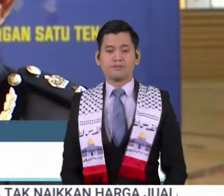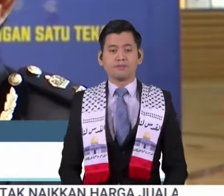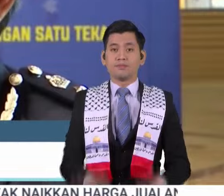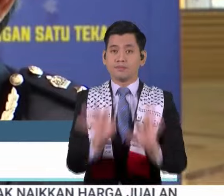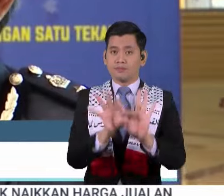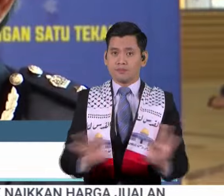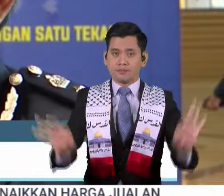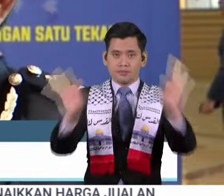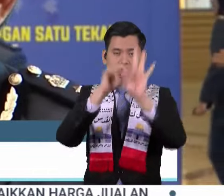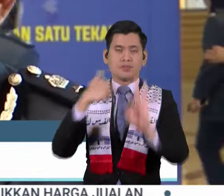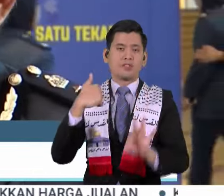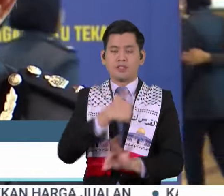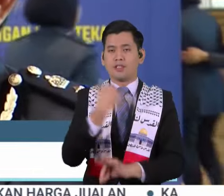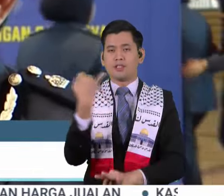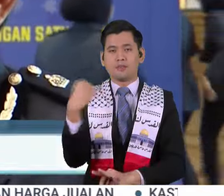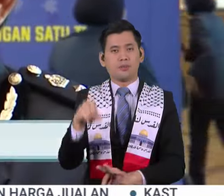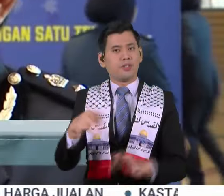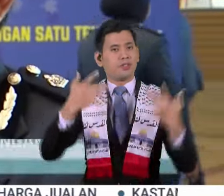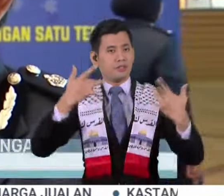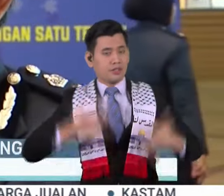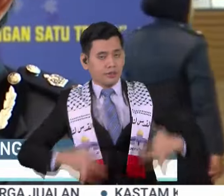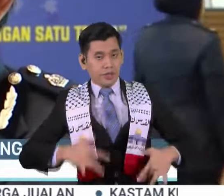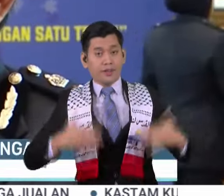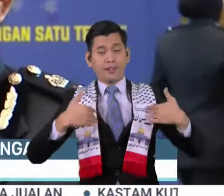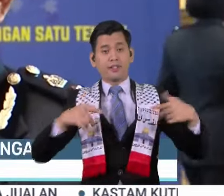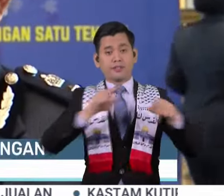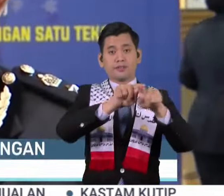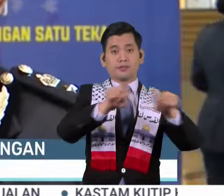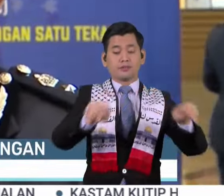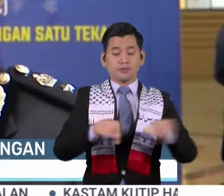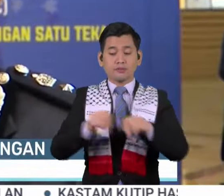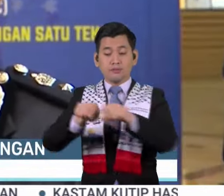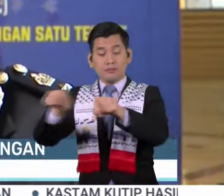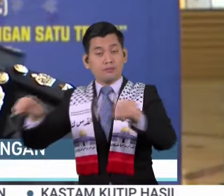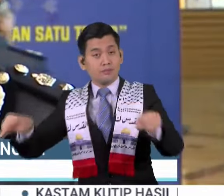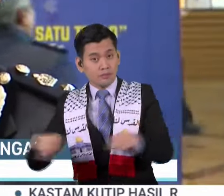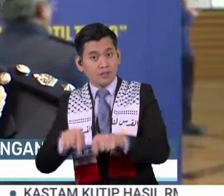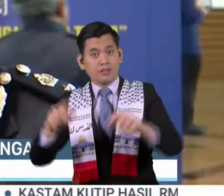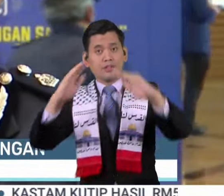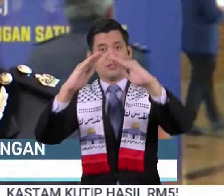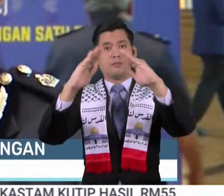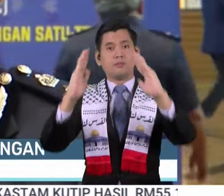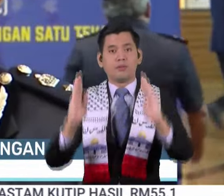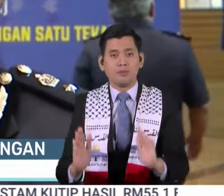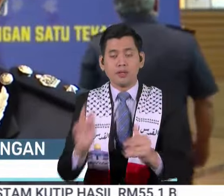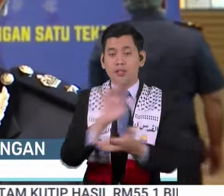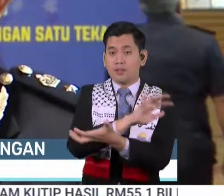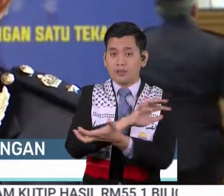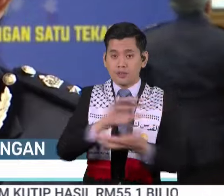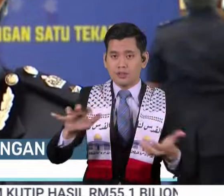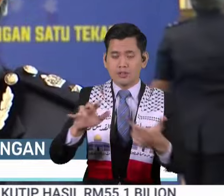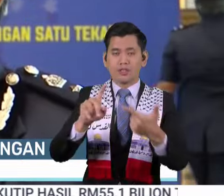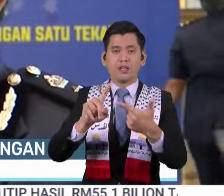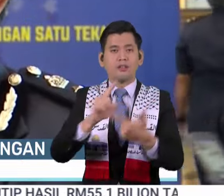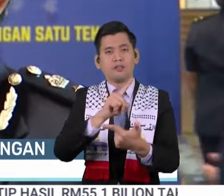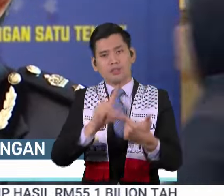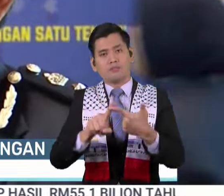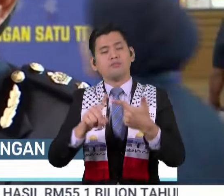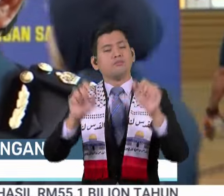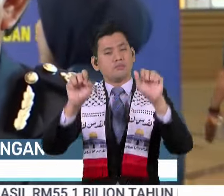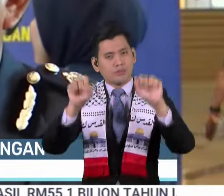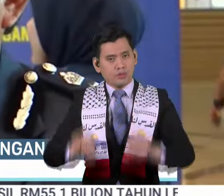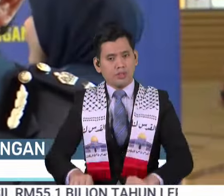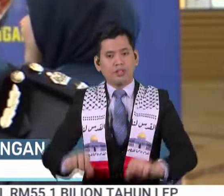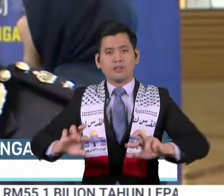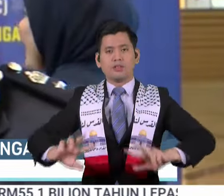Keperluan tu memang tidak dapat dinafikan. Ada tempat-tempat di mana ada perumahan yang rosak, daif dapat diperbaikilah